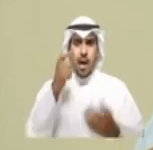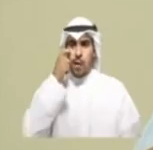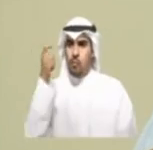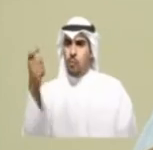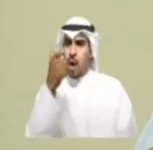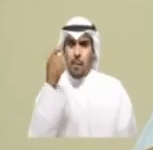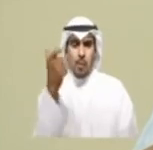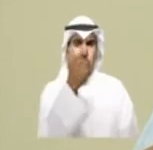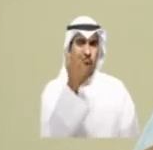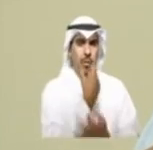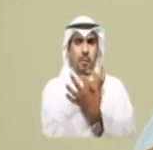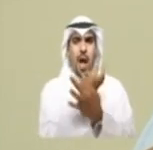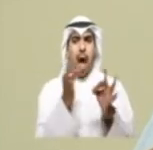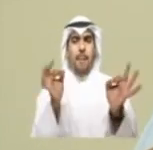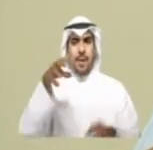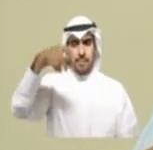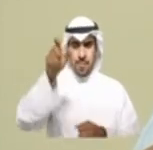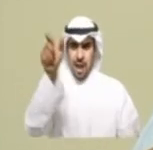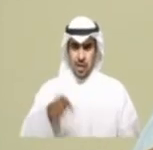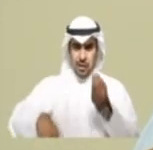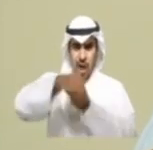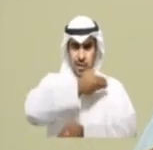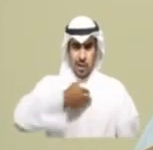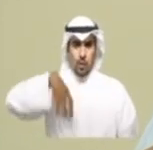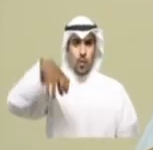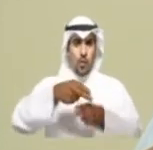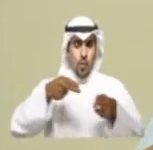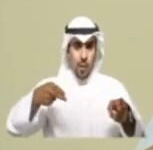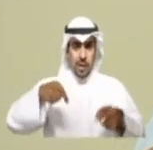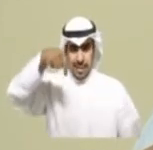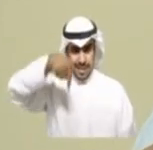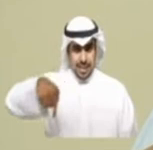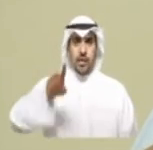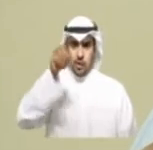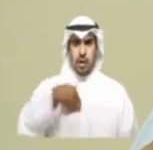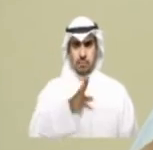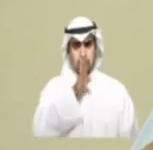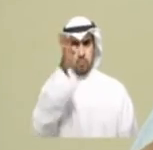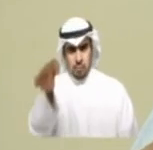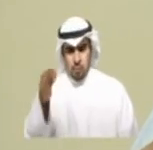بهم، والحمد لله لم تسجل عندنا أي ملاحظة، وسيتم أيضا